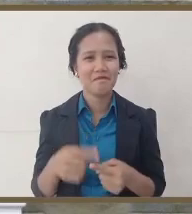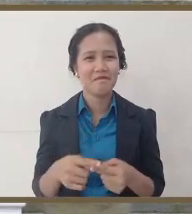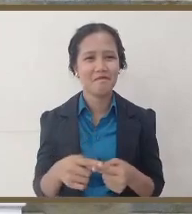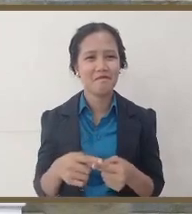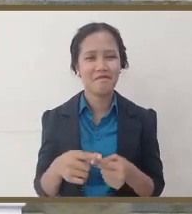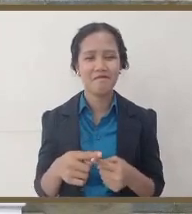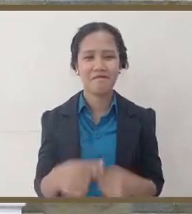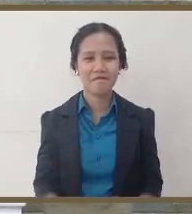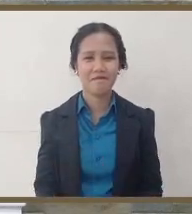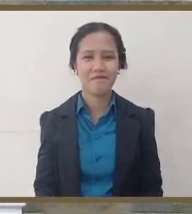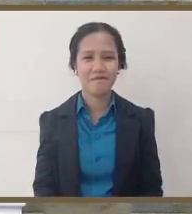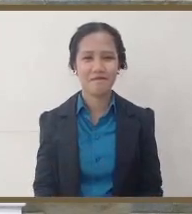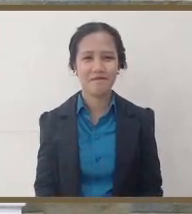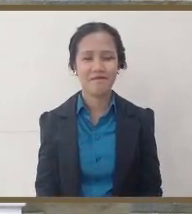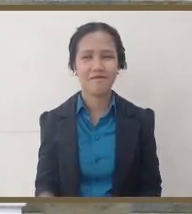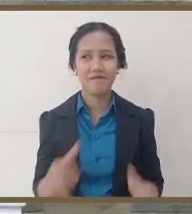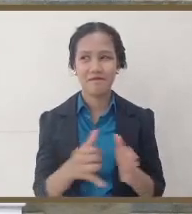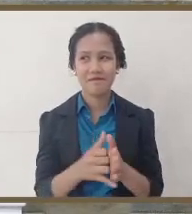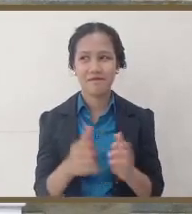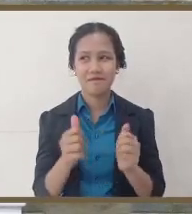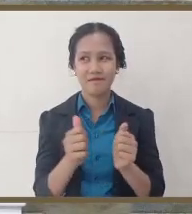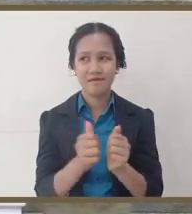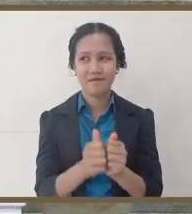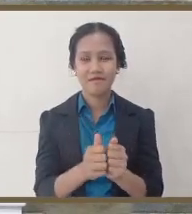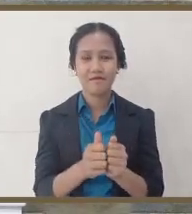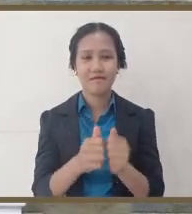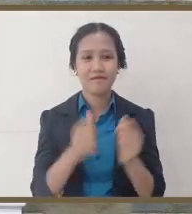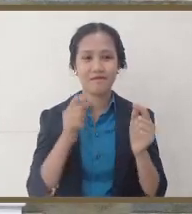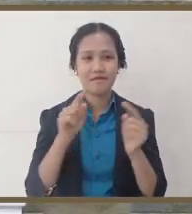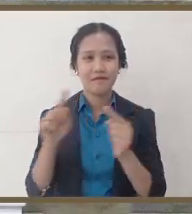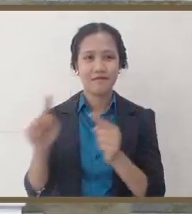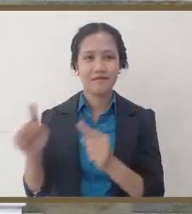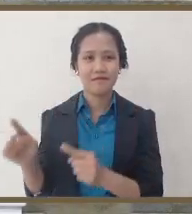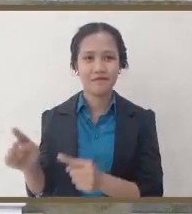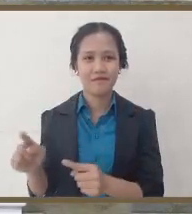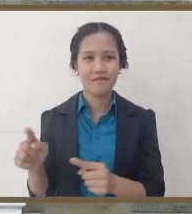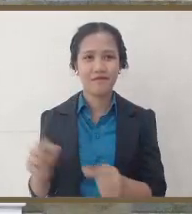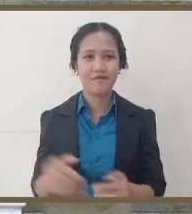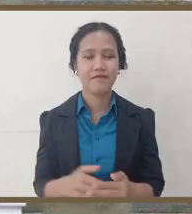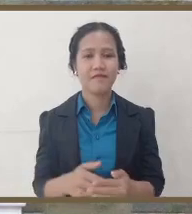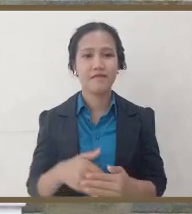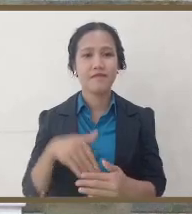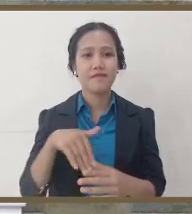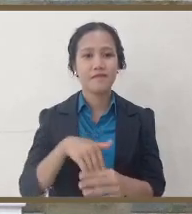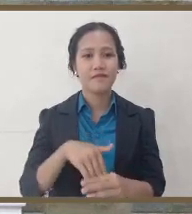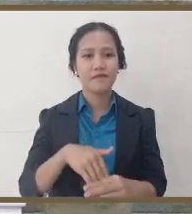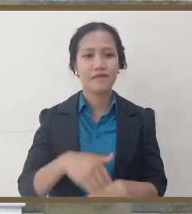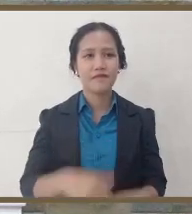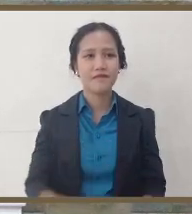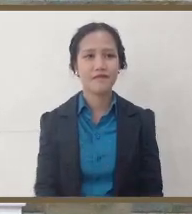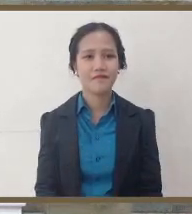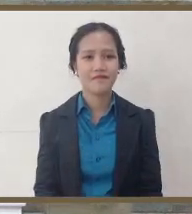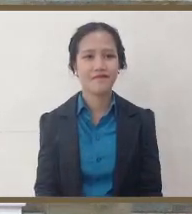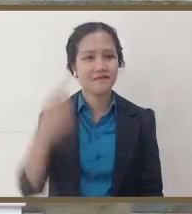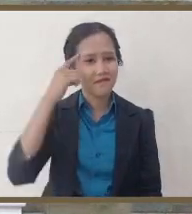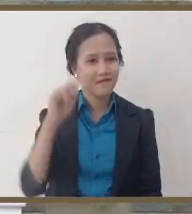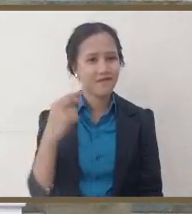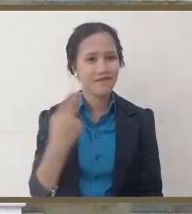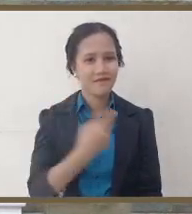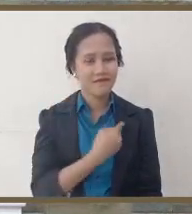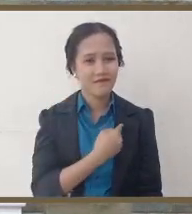kailanpaman. Nang magtungo siya sa langit, siya'y nangakong sasatin